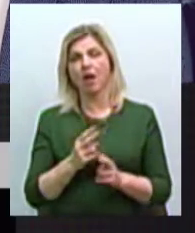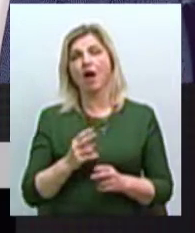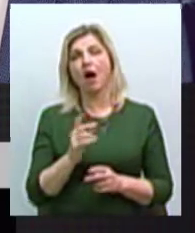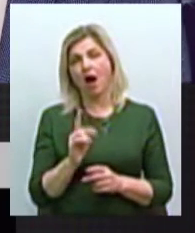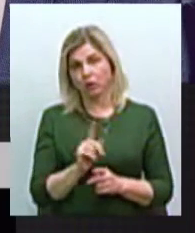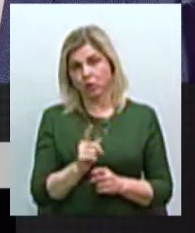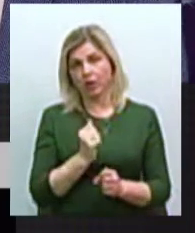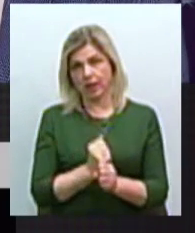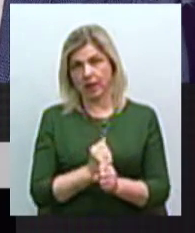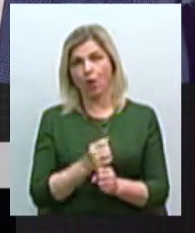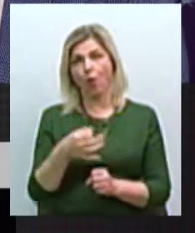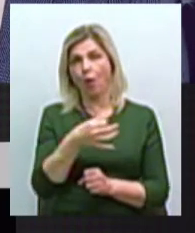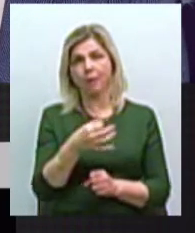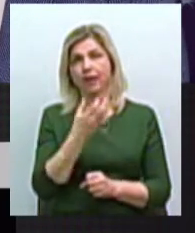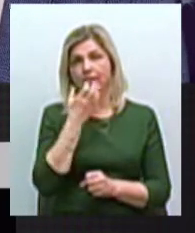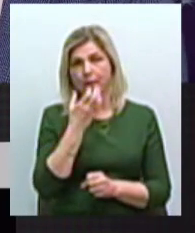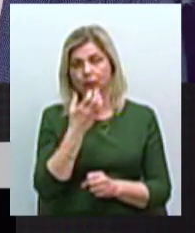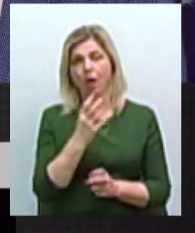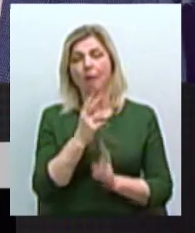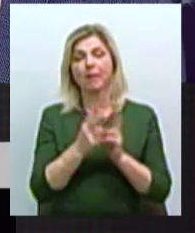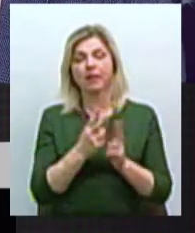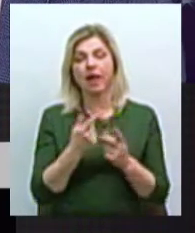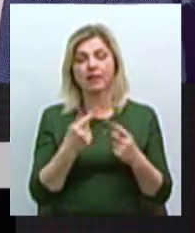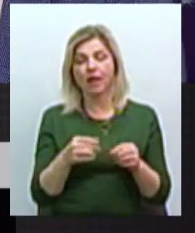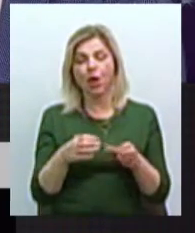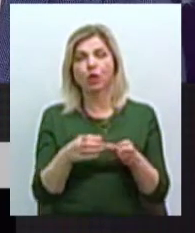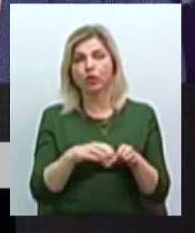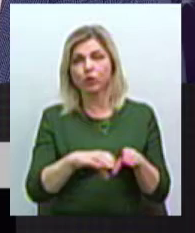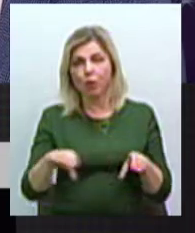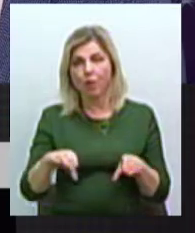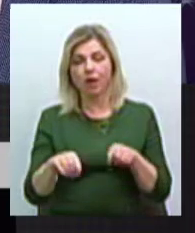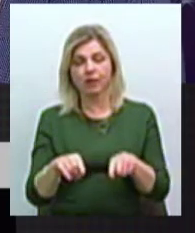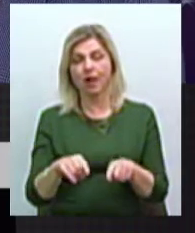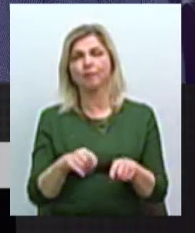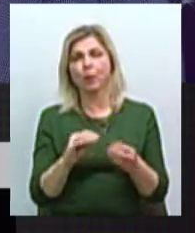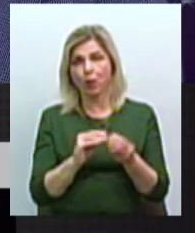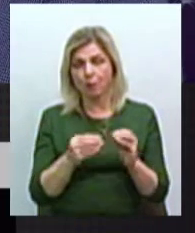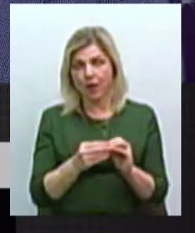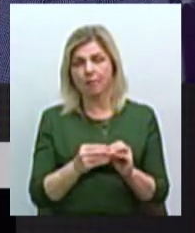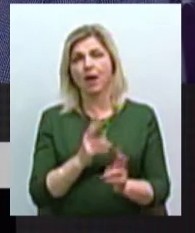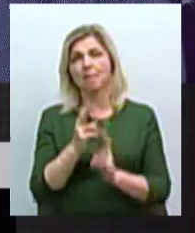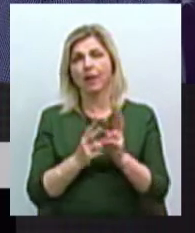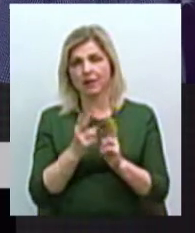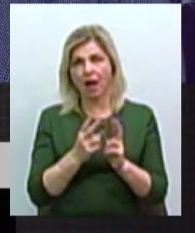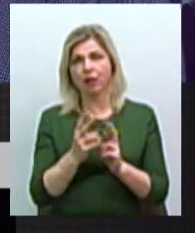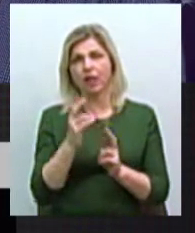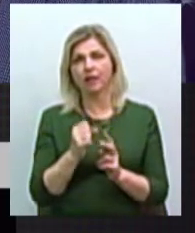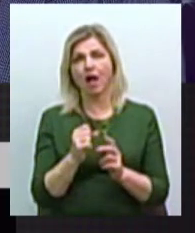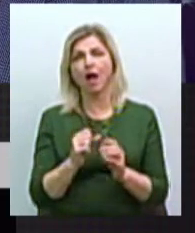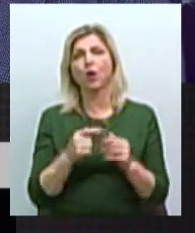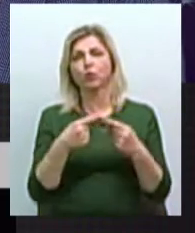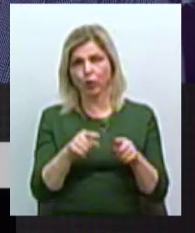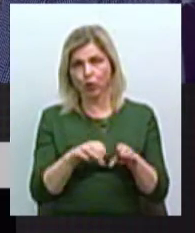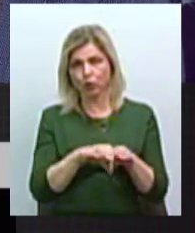Что и делает Облтепло, меняя проблемные участки на теплоизолированные трубы, которые с предизоляцией и